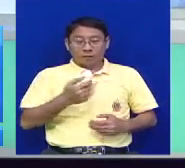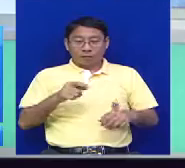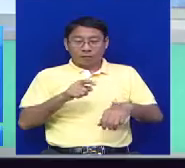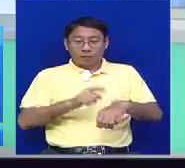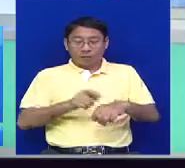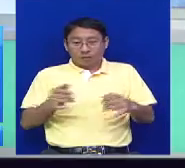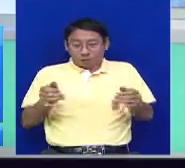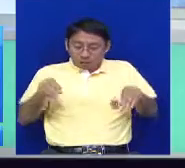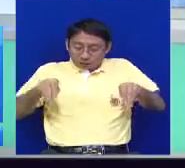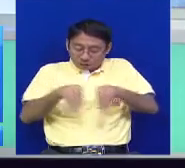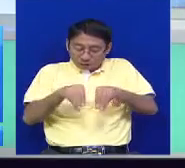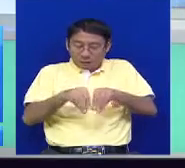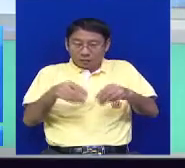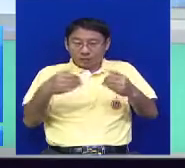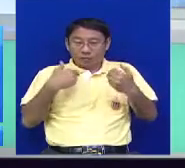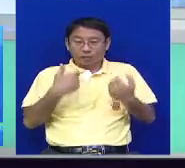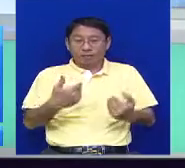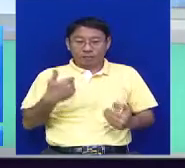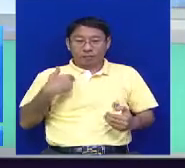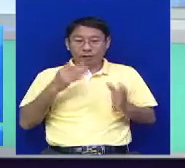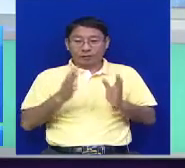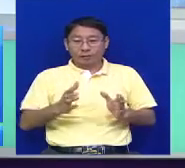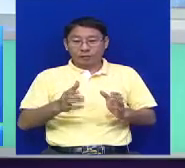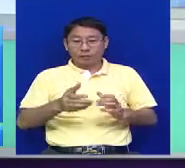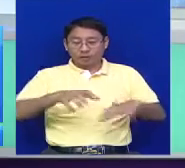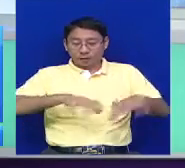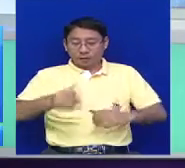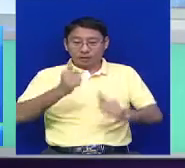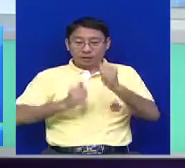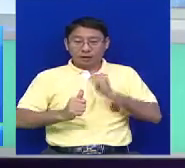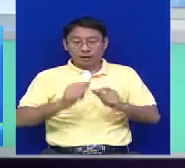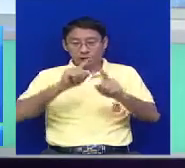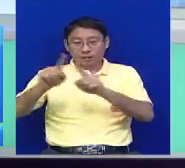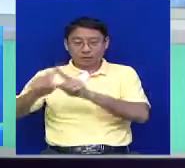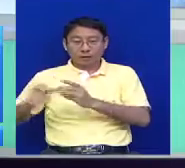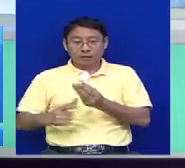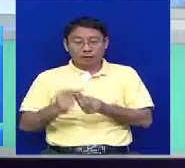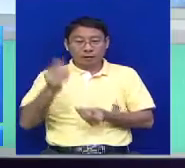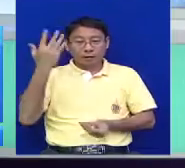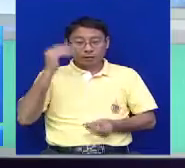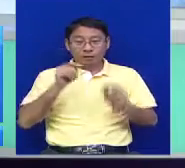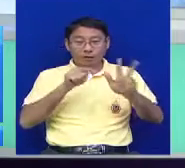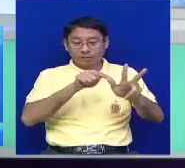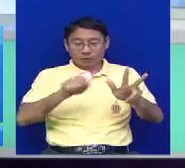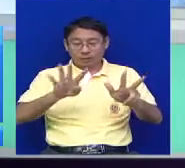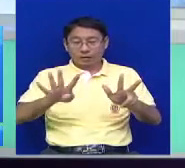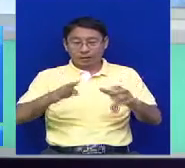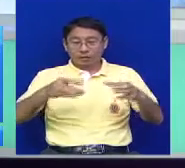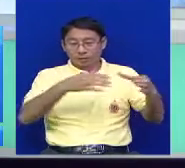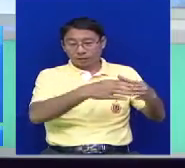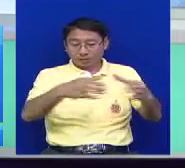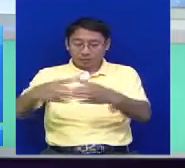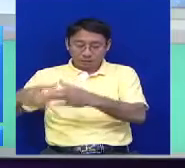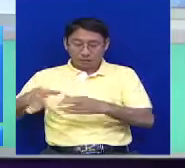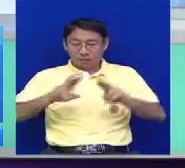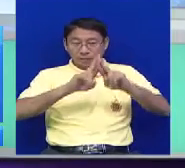ชิดตัวเลยทีเดียว อาจจะเป็นเพราะส่วนหนึ่งคือมีบูธมาจัดแสดงหลายบูธด้วยนะคะสัปดาห์ที่ผ่านๆมา 3-4 บูธนะ ใช่ เพราะฉะ